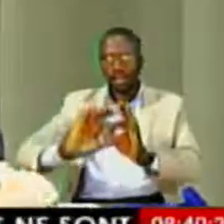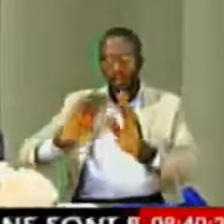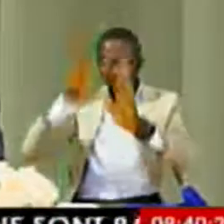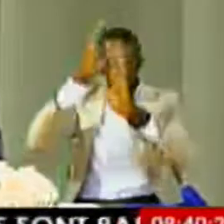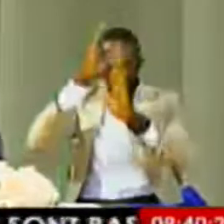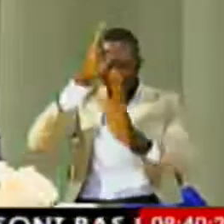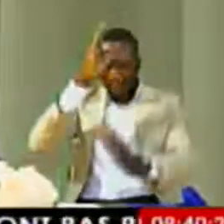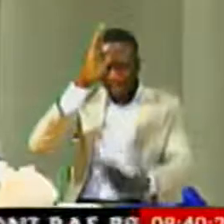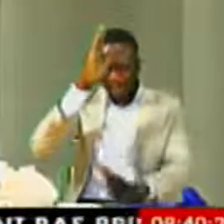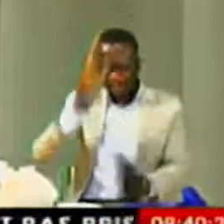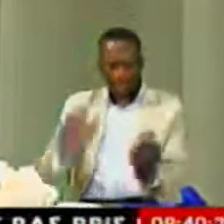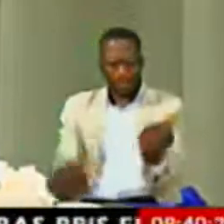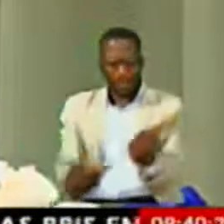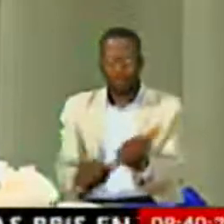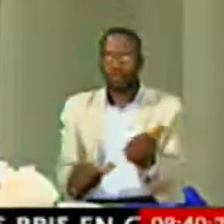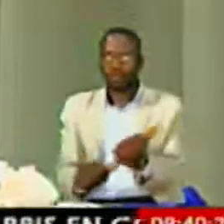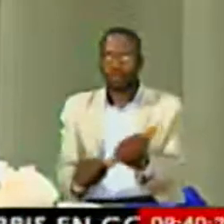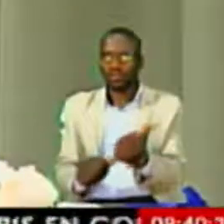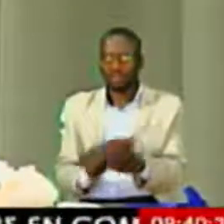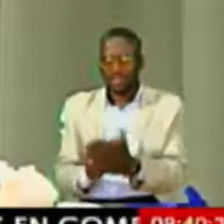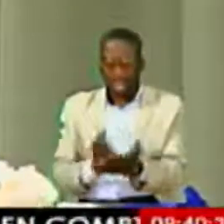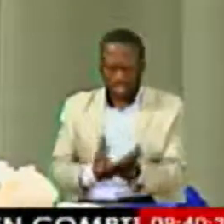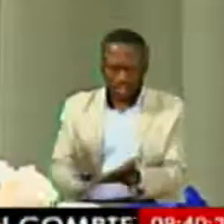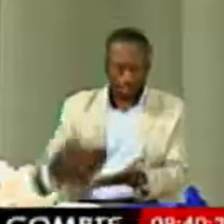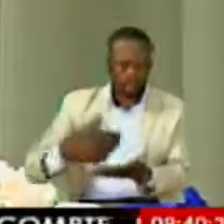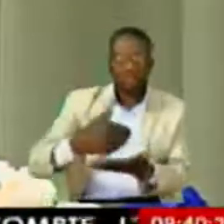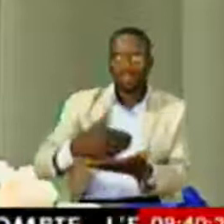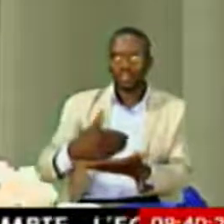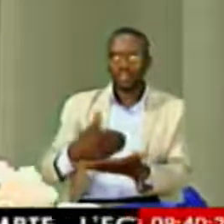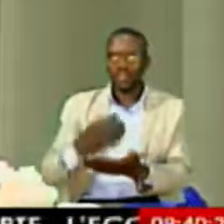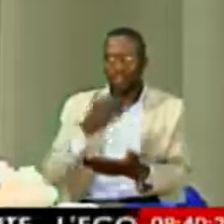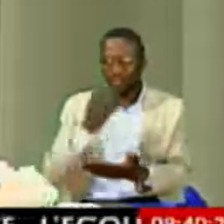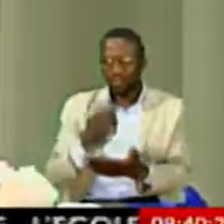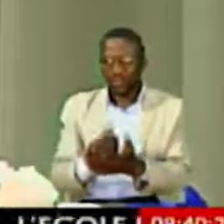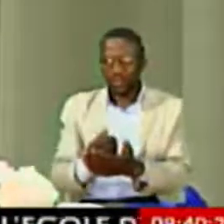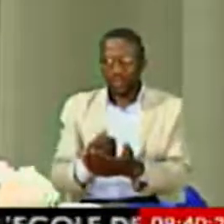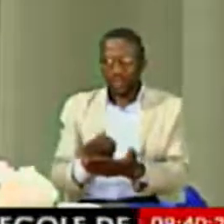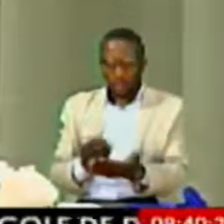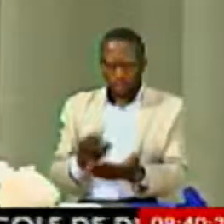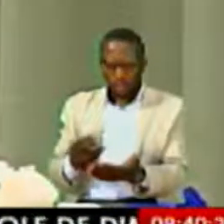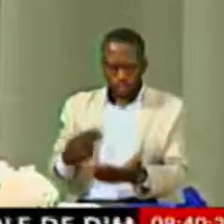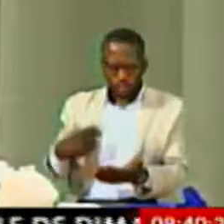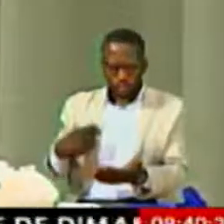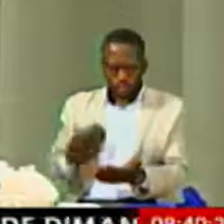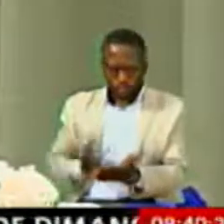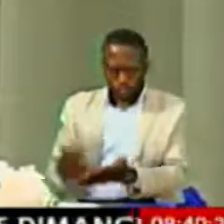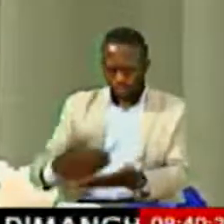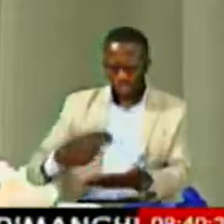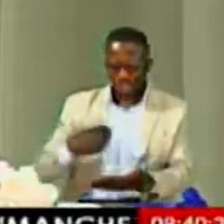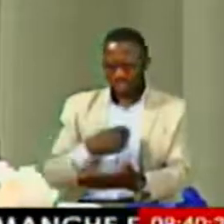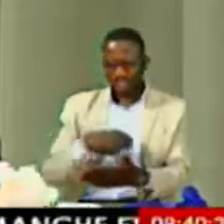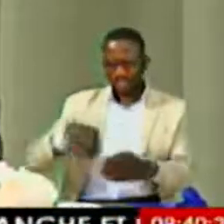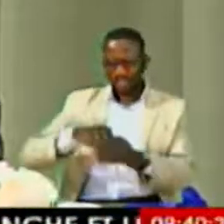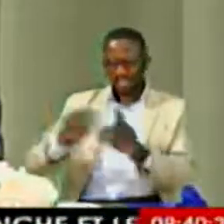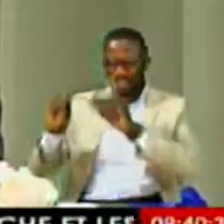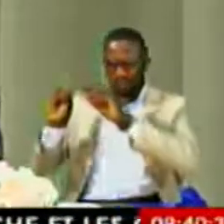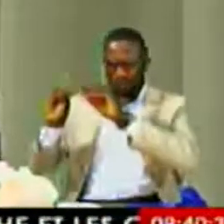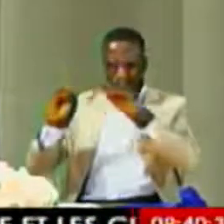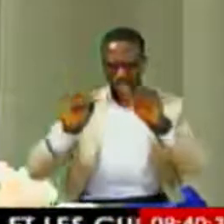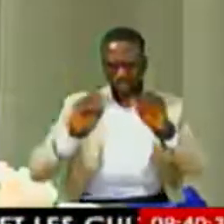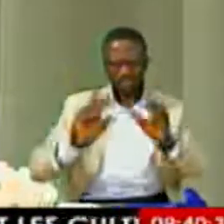apostolic faith. Il est venu, he came, nous retourner à la doctrine des apôtres, to take us back to the doctrine